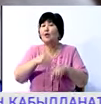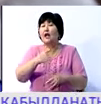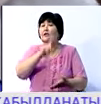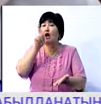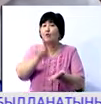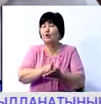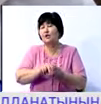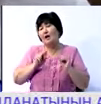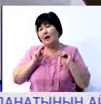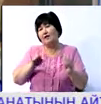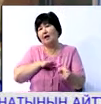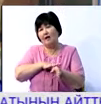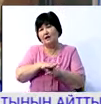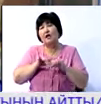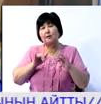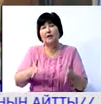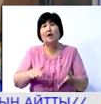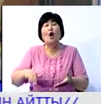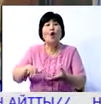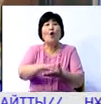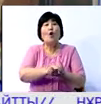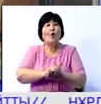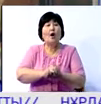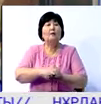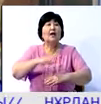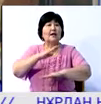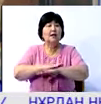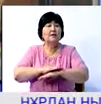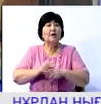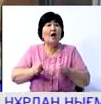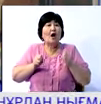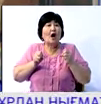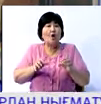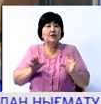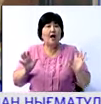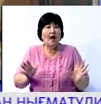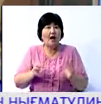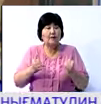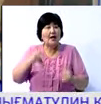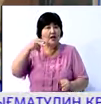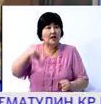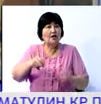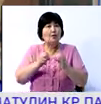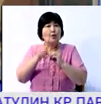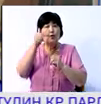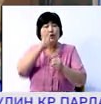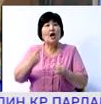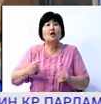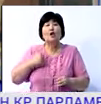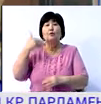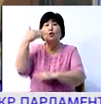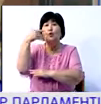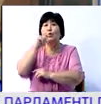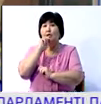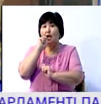борышын адал атқарып сенемін. Қоғамдық тәртіп пен қауіпсіздікті қамтамасыз етуге осы 2010 жылы жауынгерлік ту табысталды. Содан